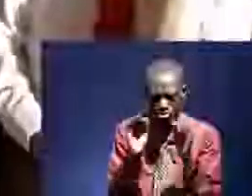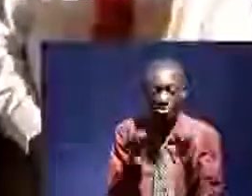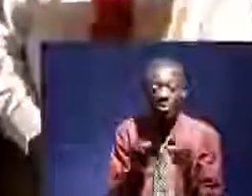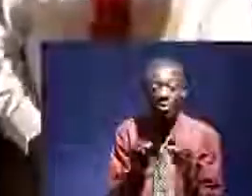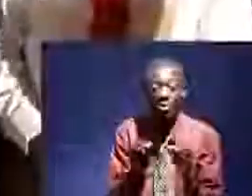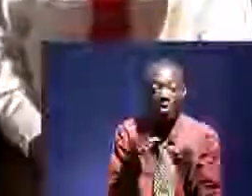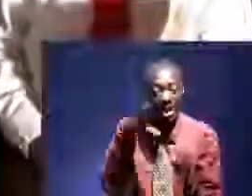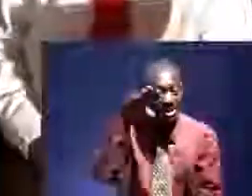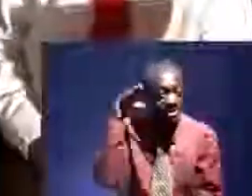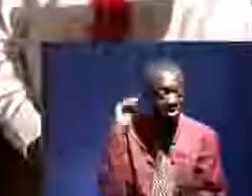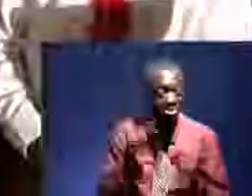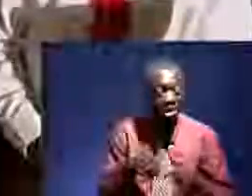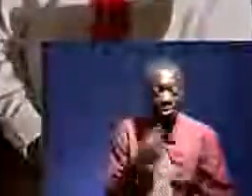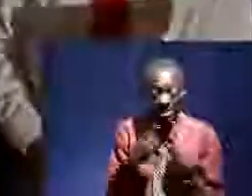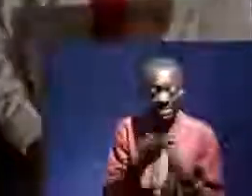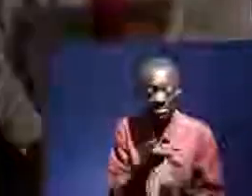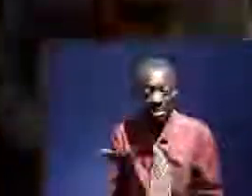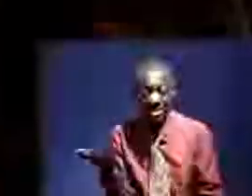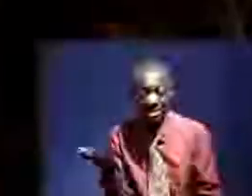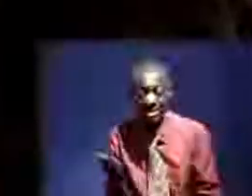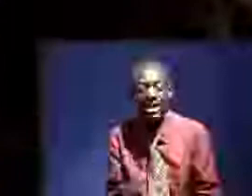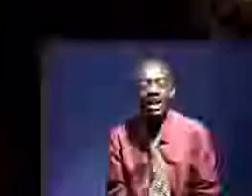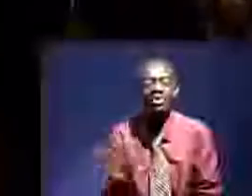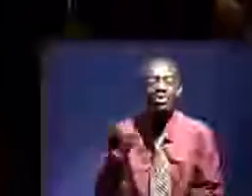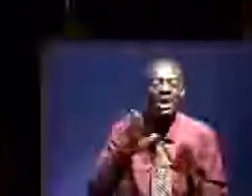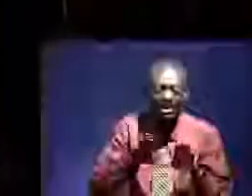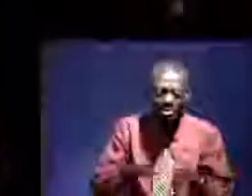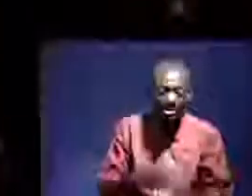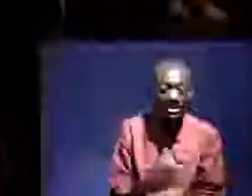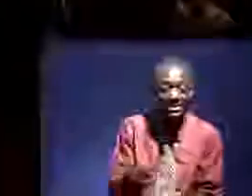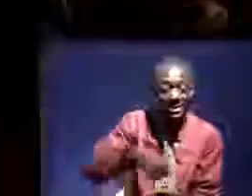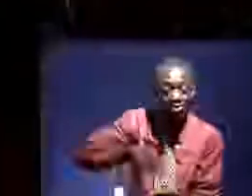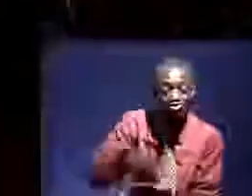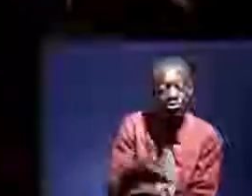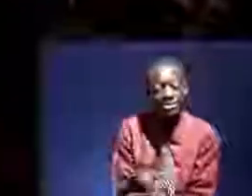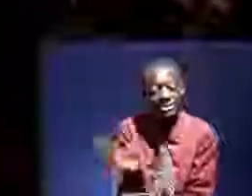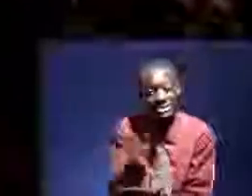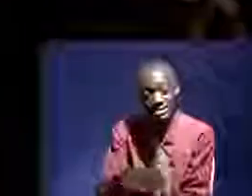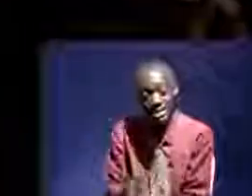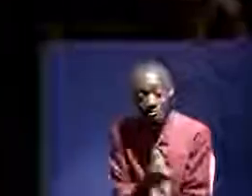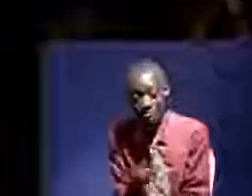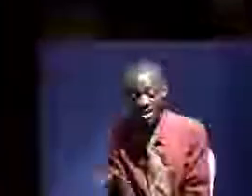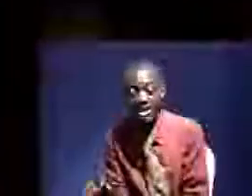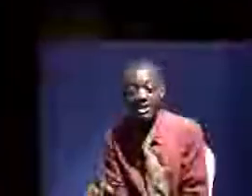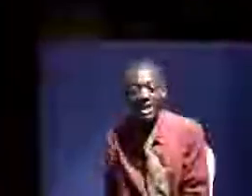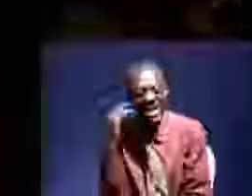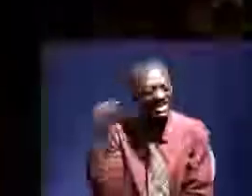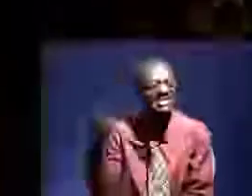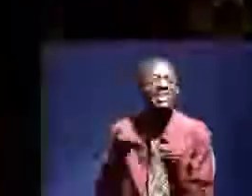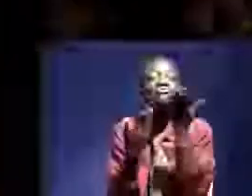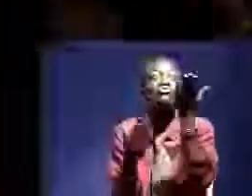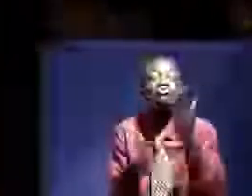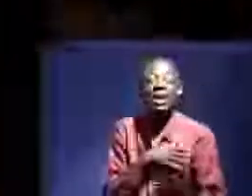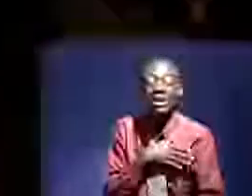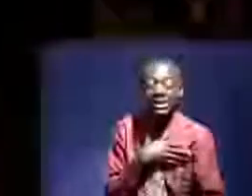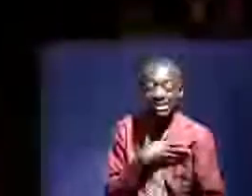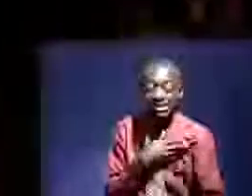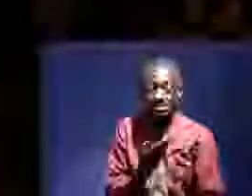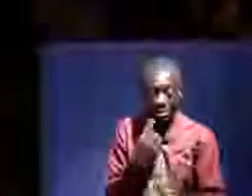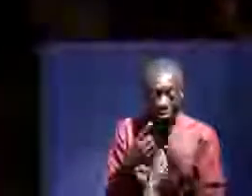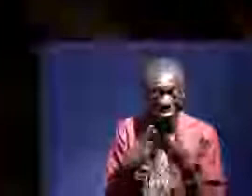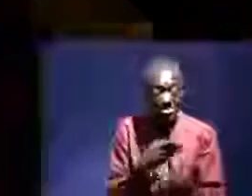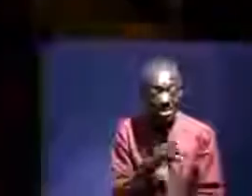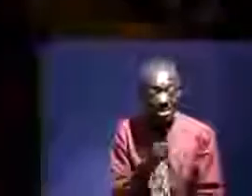na yule anayependa kuangalia na ambaye ametulia katika kituo mahali fulani asikie Mungu anataka kumwambia mimi tena katika jioni ya leo. Naam,